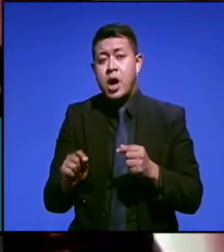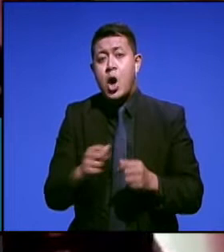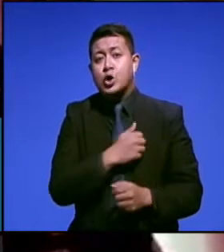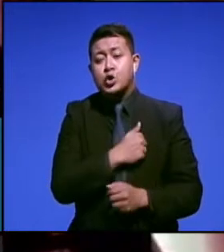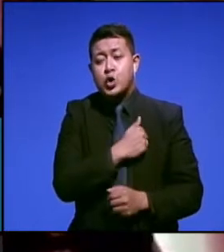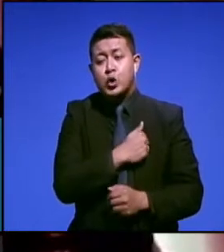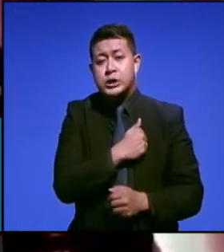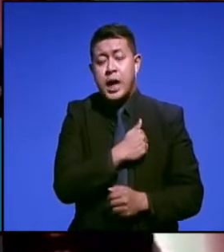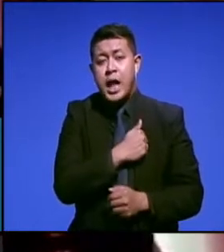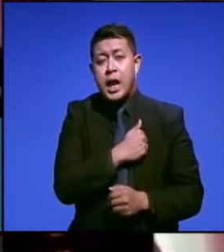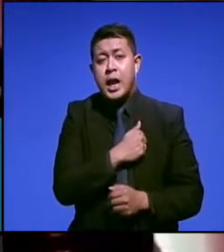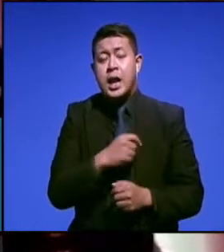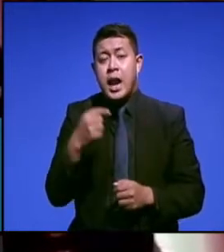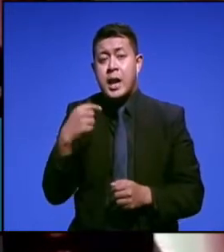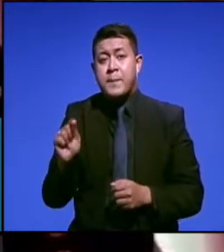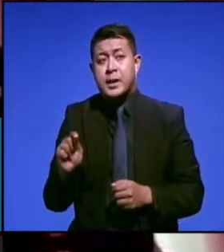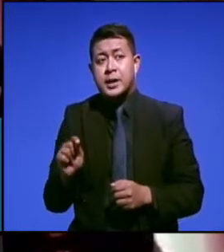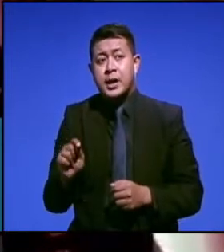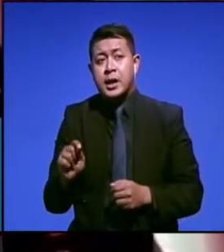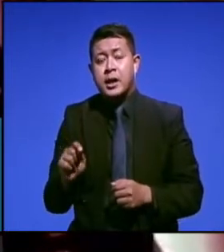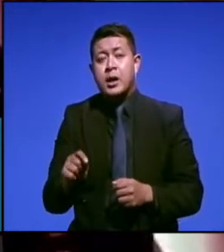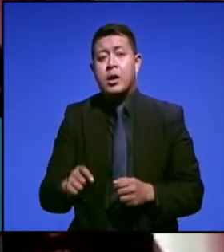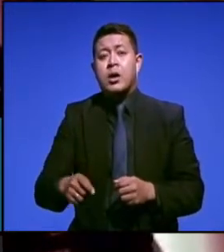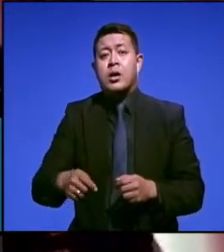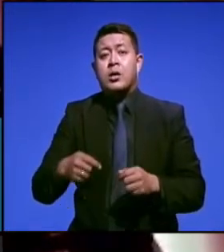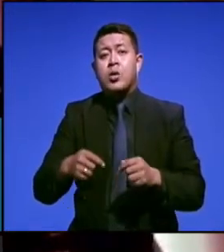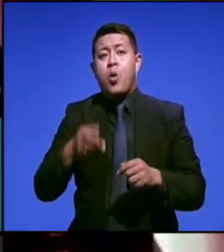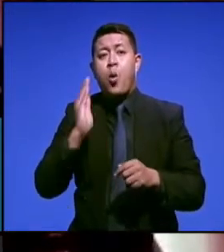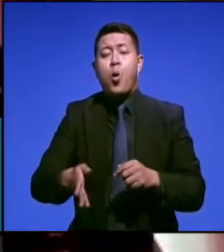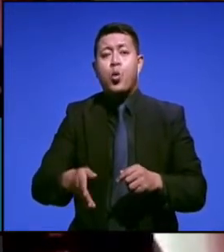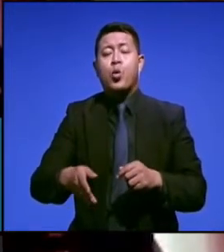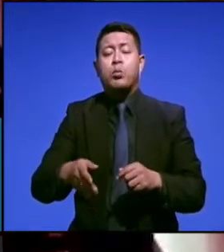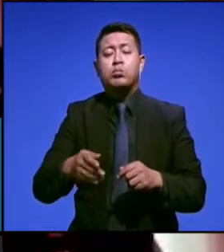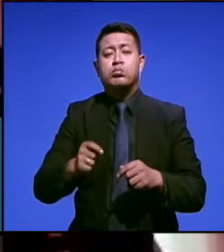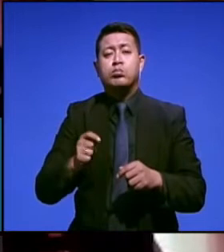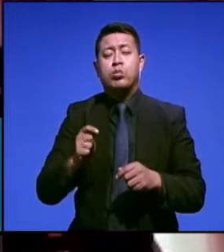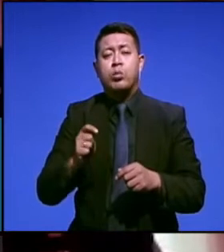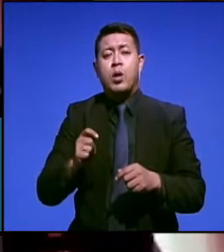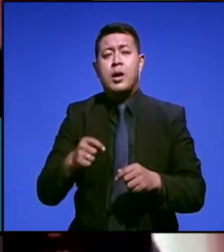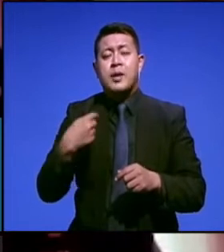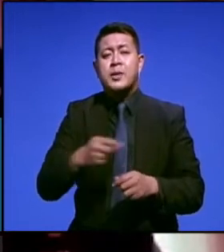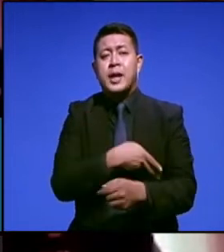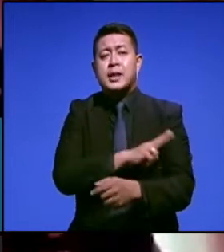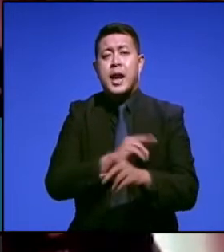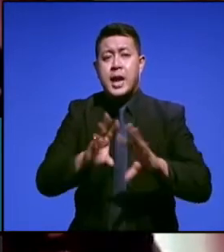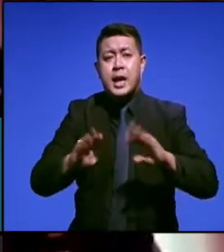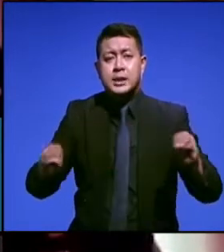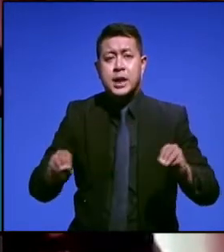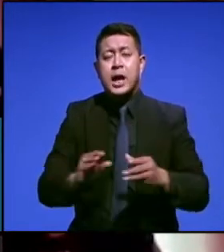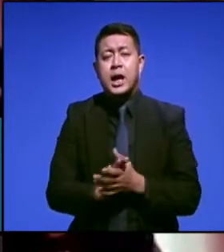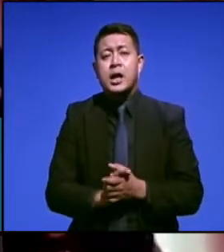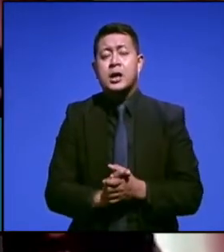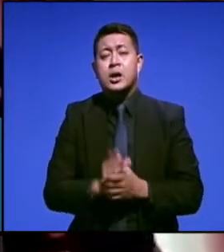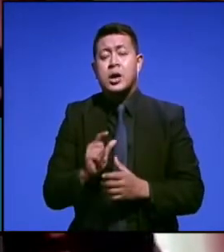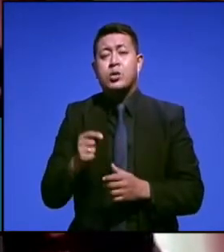Sosial, ada Kementerian Menkumham gitu. Lalu juga ada Kementerian Tenaga Kerja dan